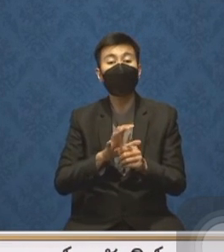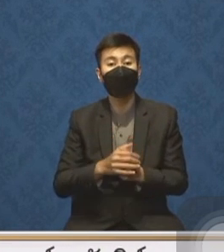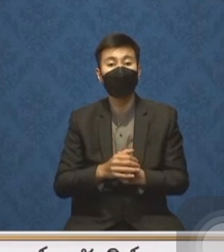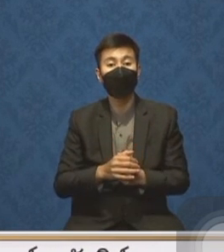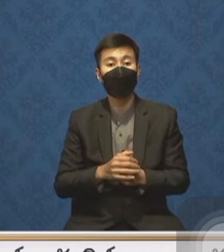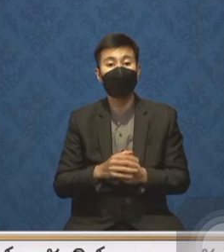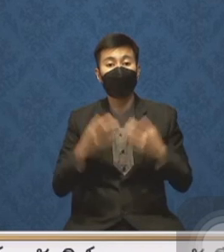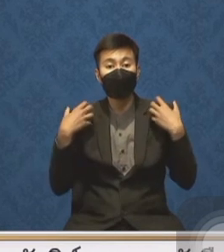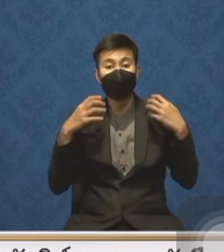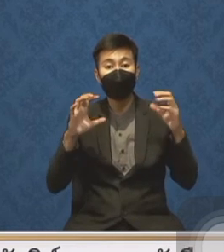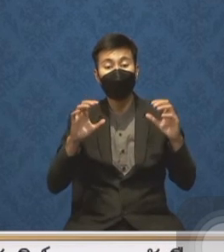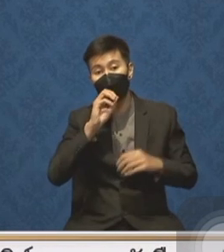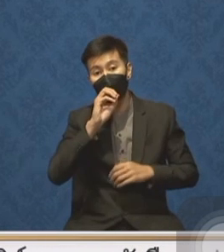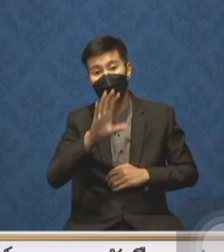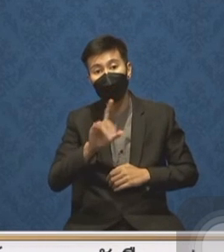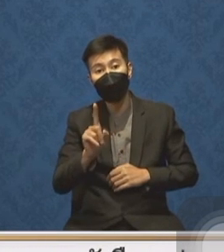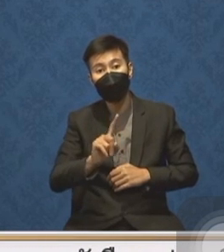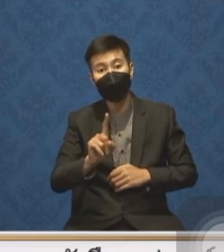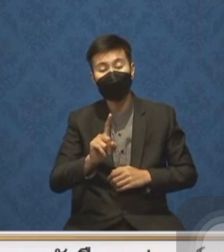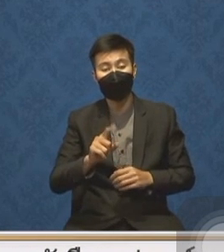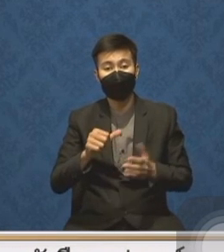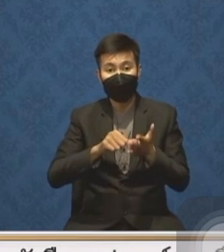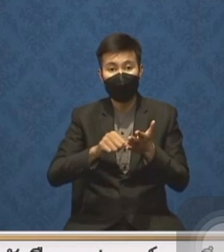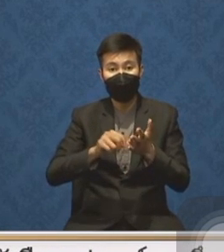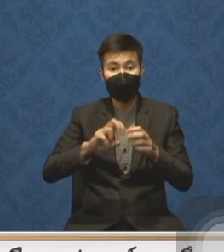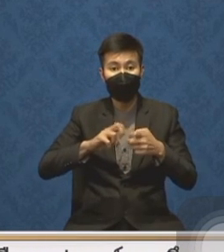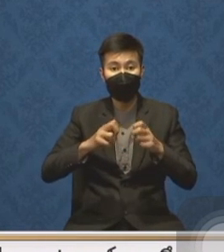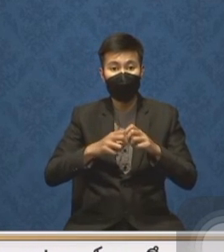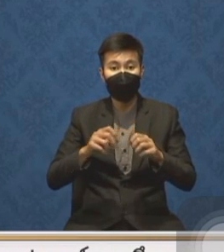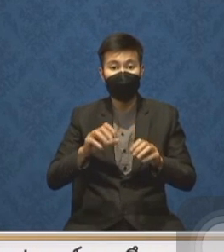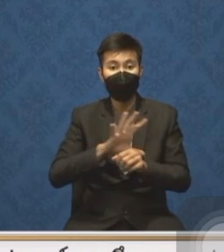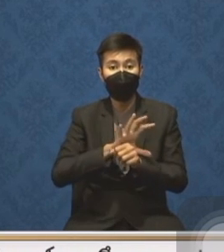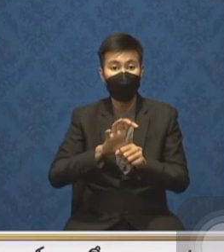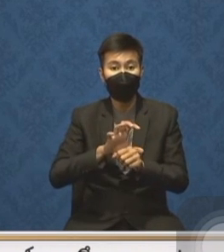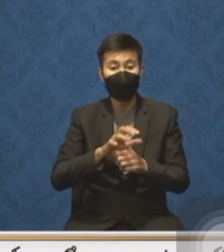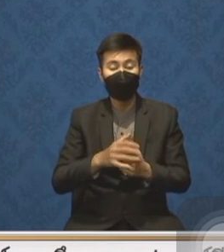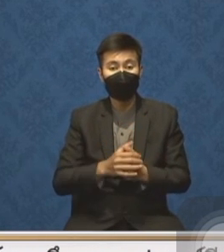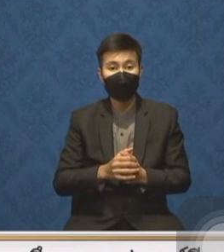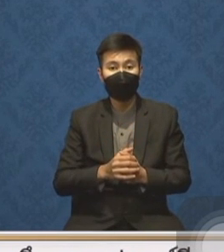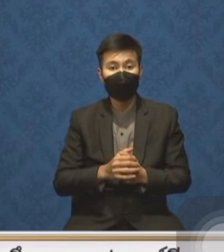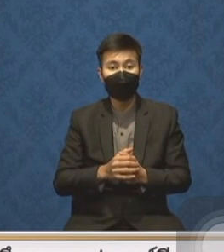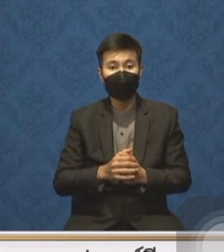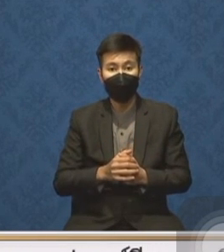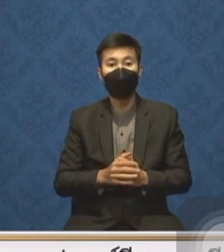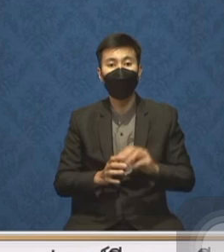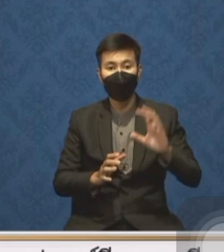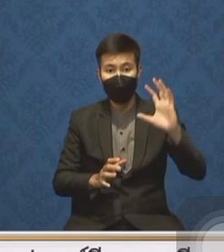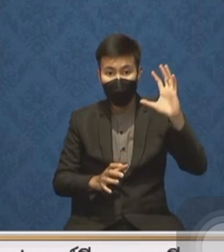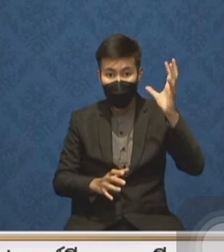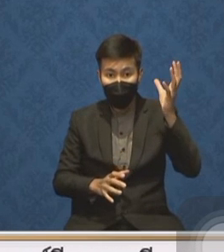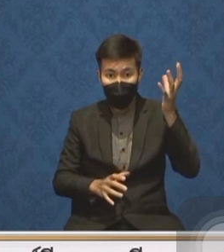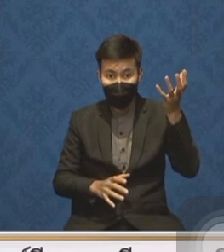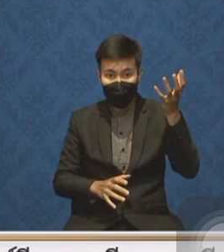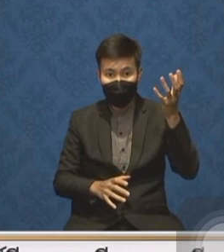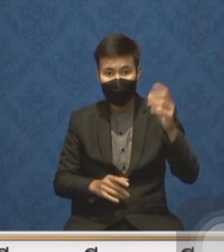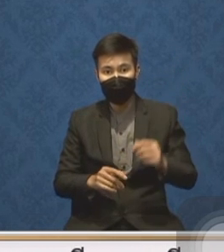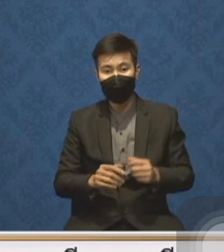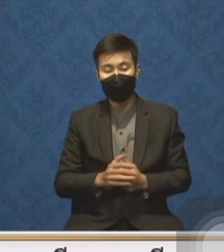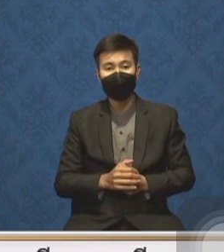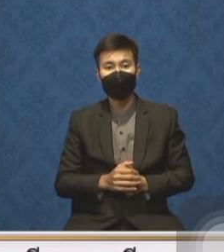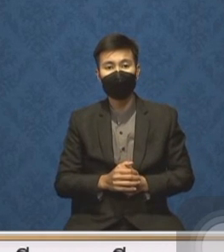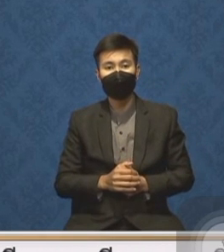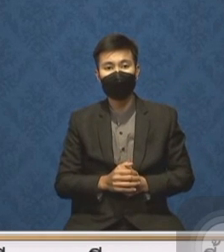พูดยังไงจะบอกว่าการแก้ปัญหาโควิดติดอันดับโลกครับเชื่อผมนะ